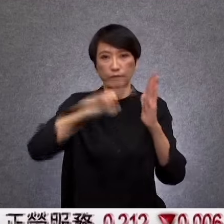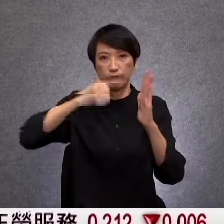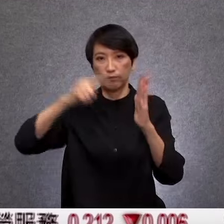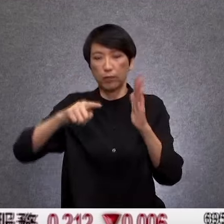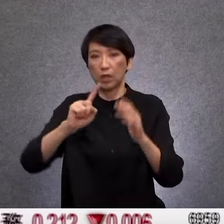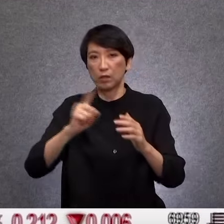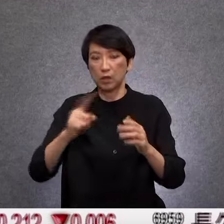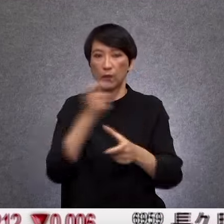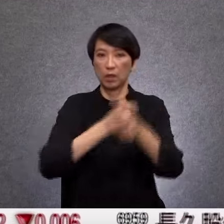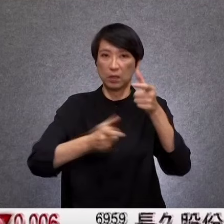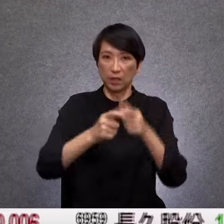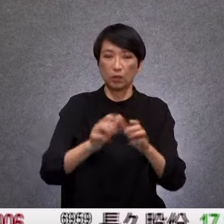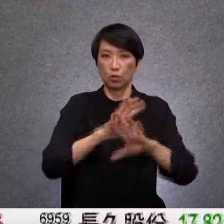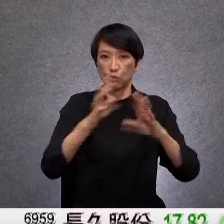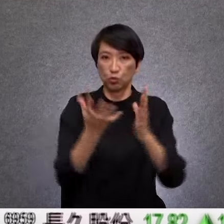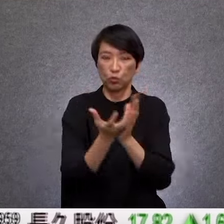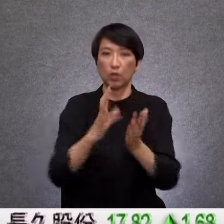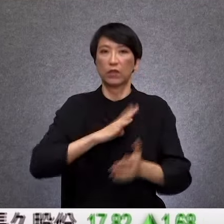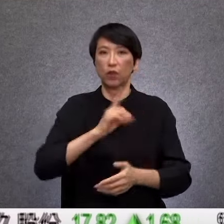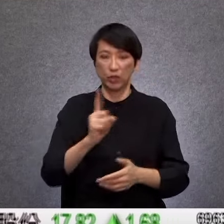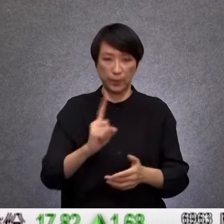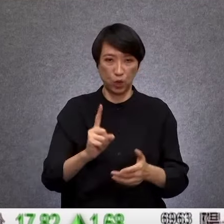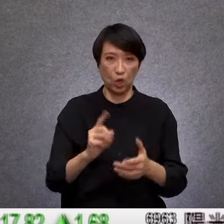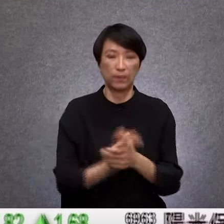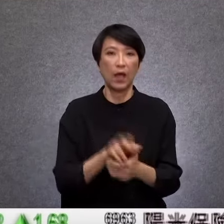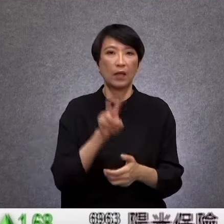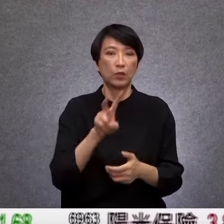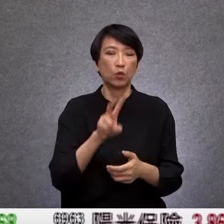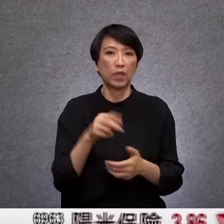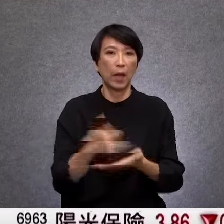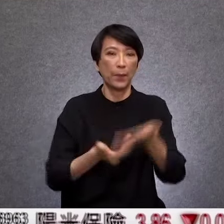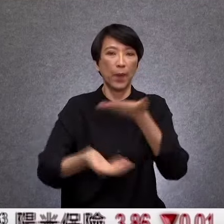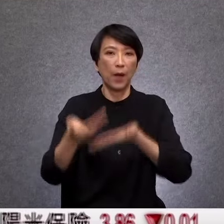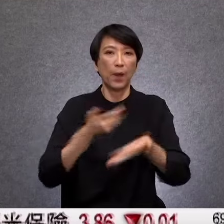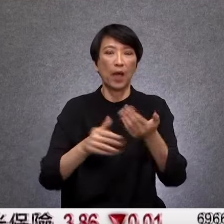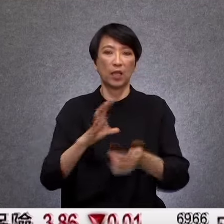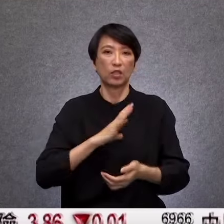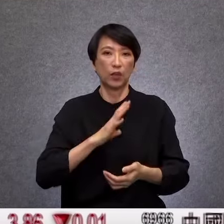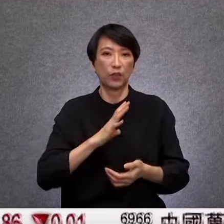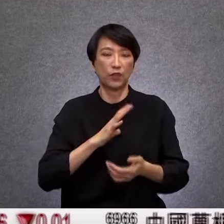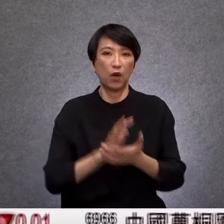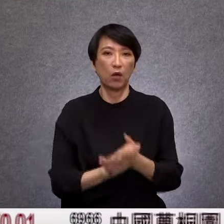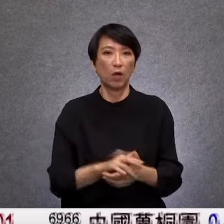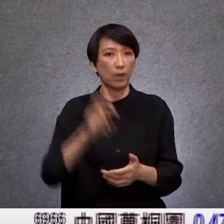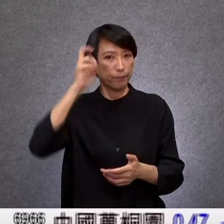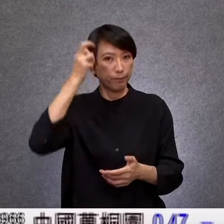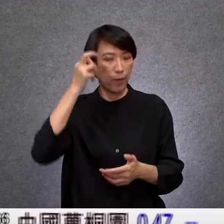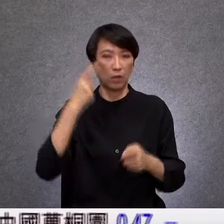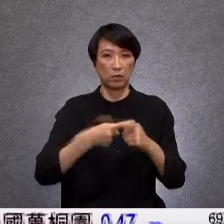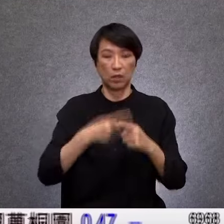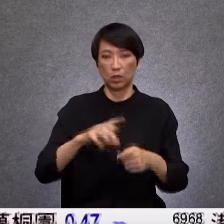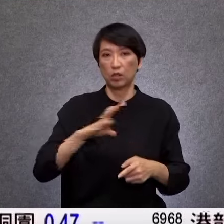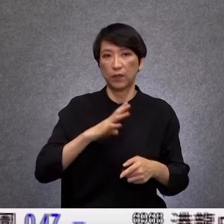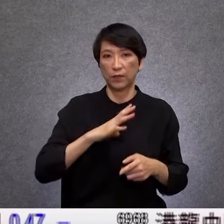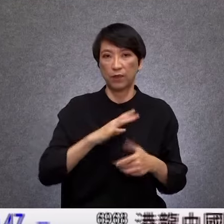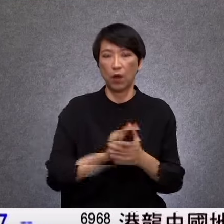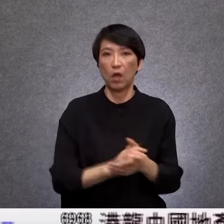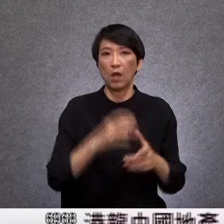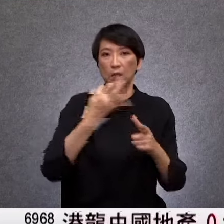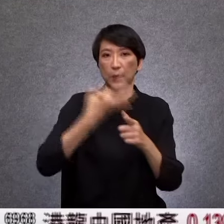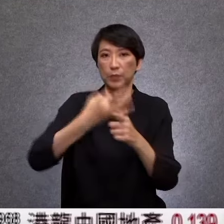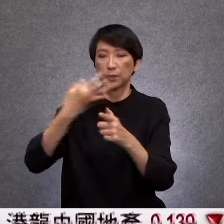落嚟又睇下息口嘅走勢點啦，個經濟整體狀況係點啦，咁咧我哋會因應市場嘅需要咧，好貼